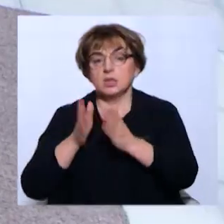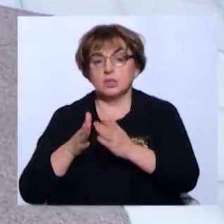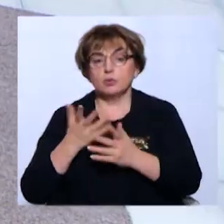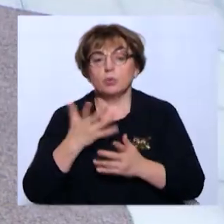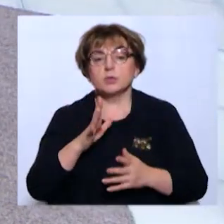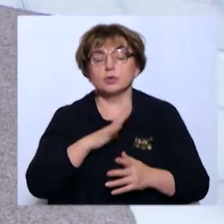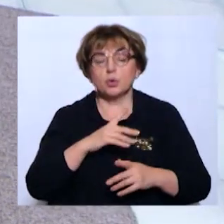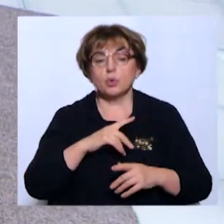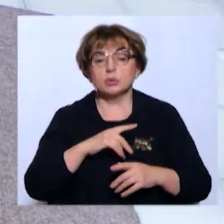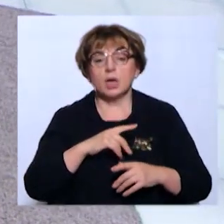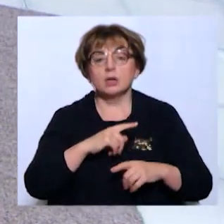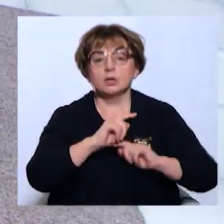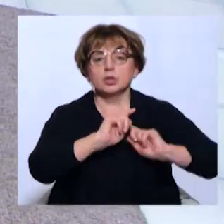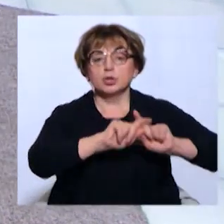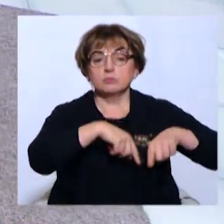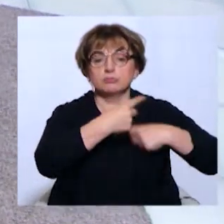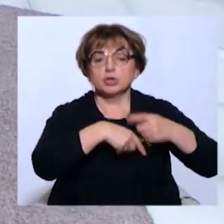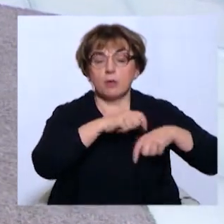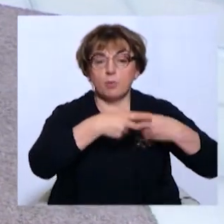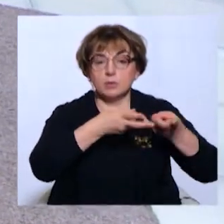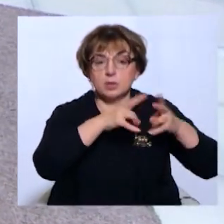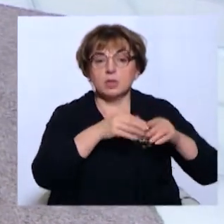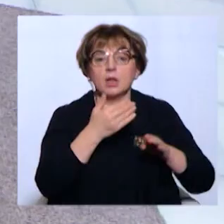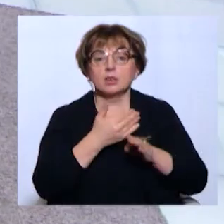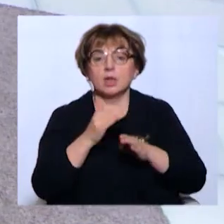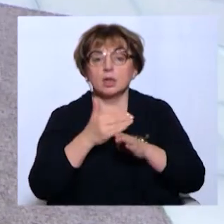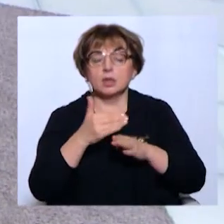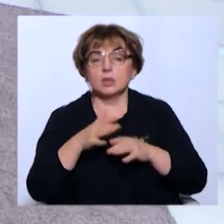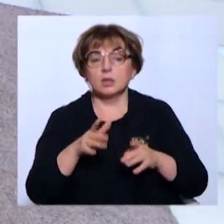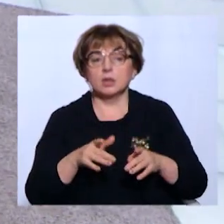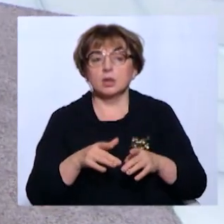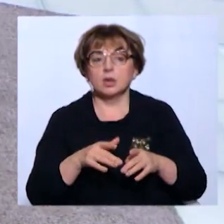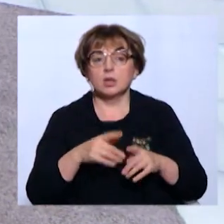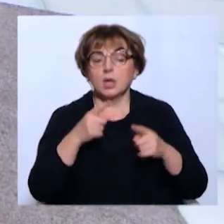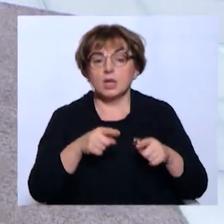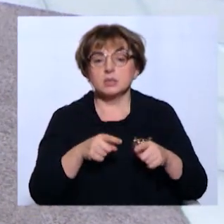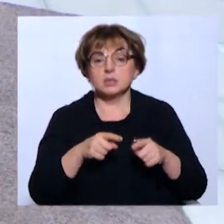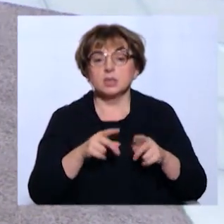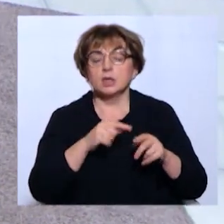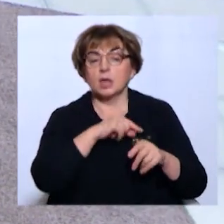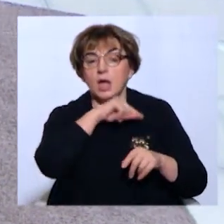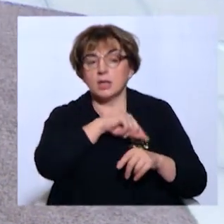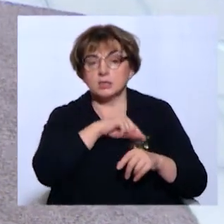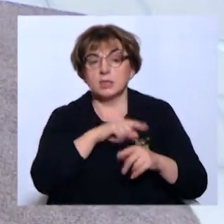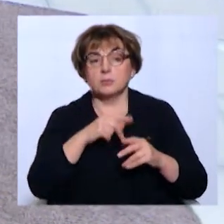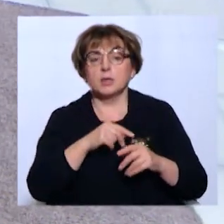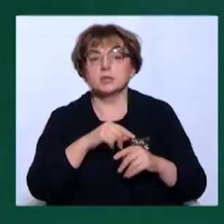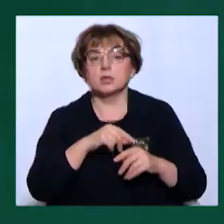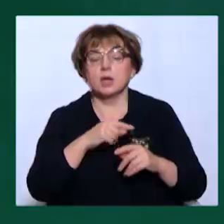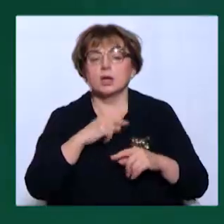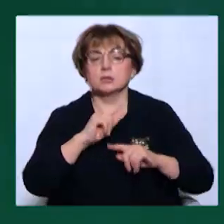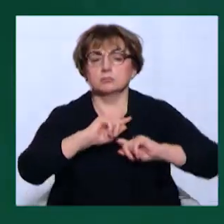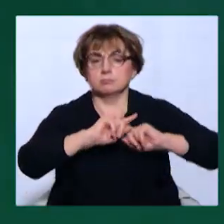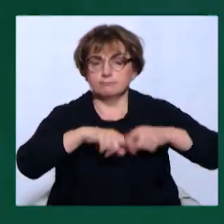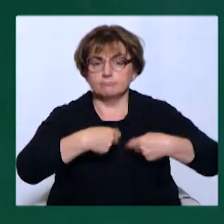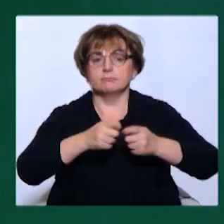ჰქონდა შთამომავლობის დატოვების მეტი შანსი თაობათა განმავლობაში, ეს ნიშანთვისებები